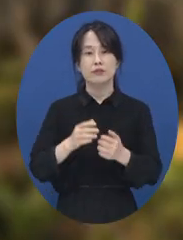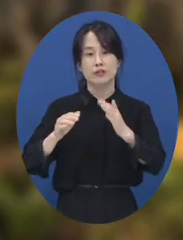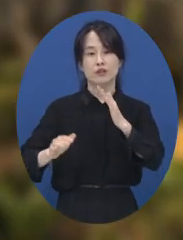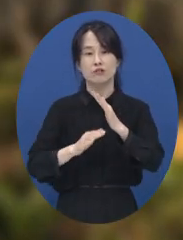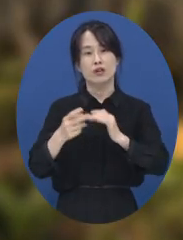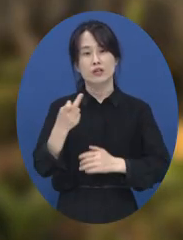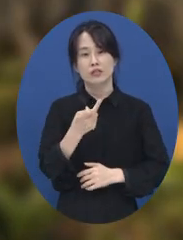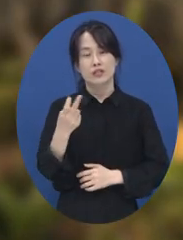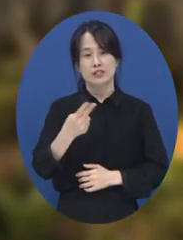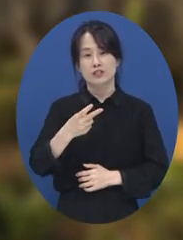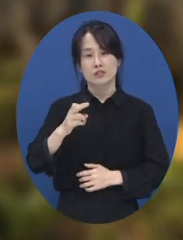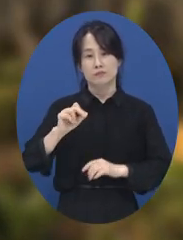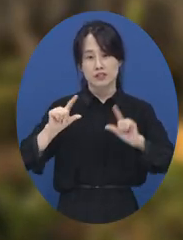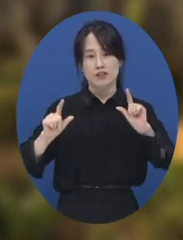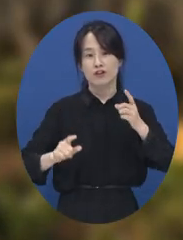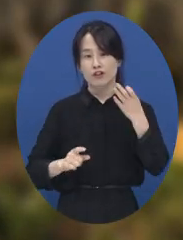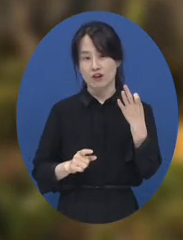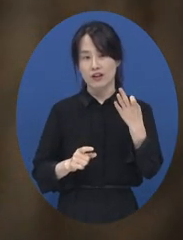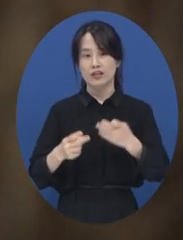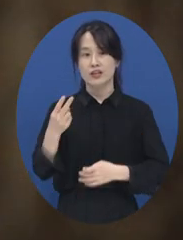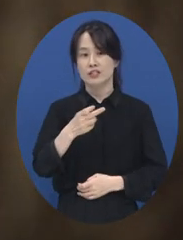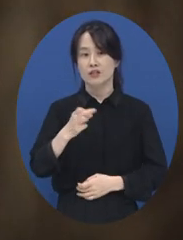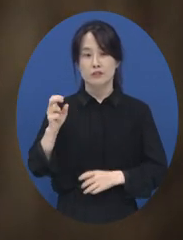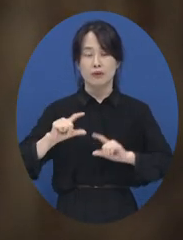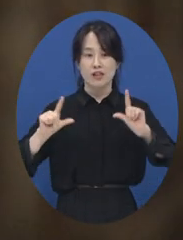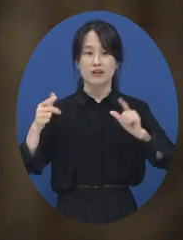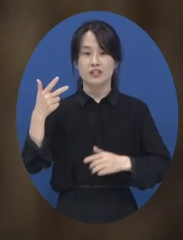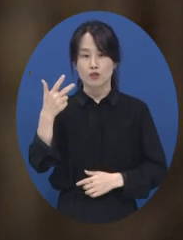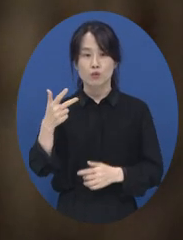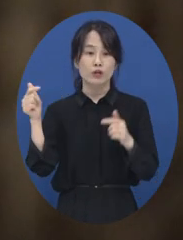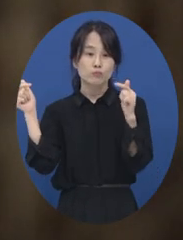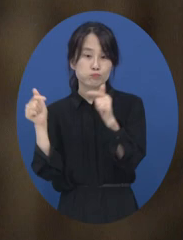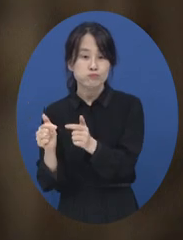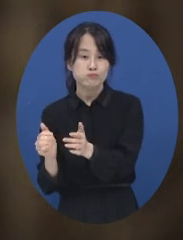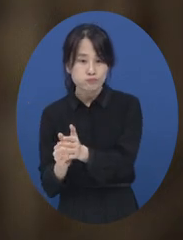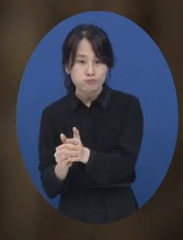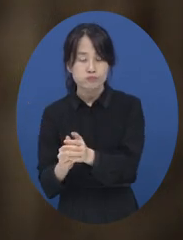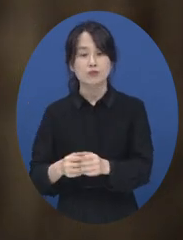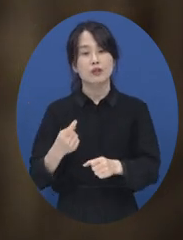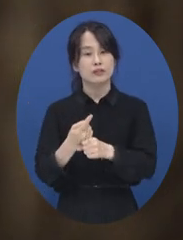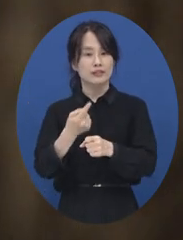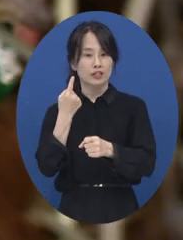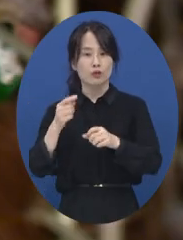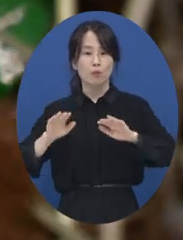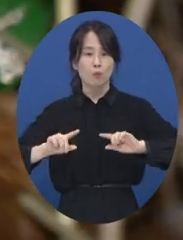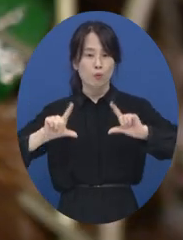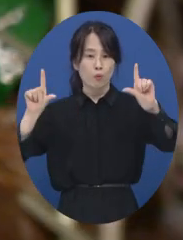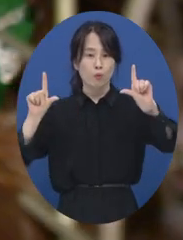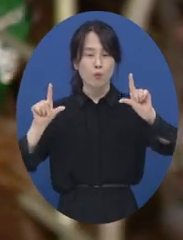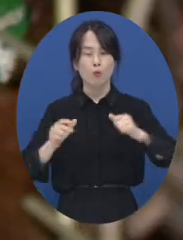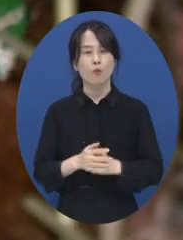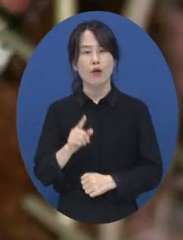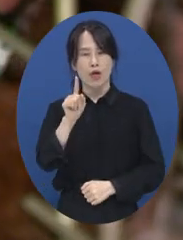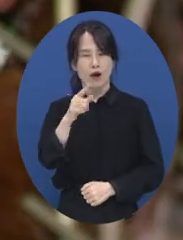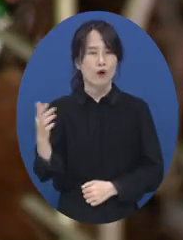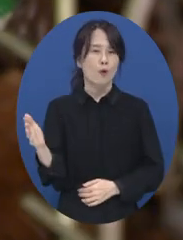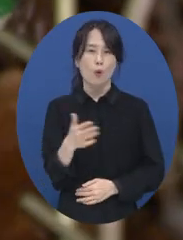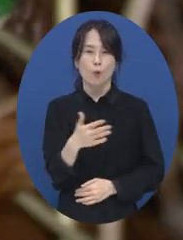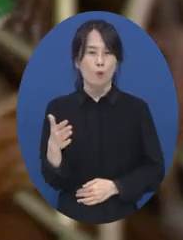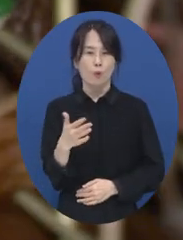농가가 2017년 14개 에서 2018년 7개 농가로 감소했고 지난해와 올해는